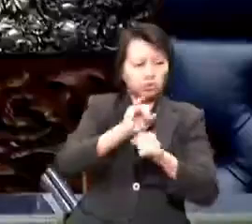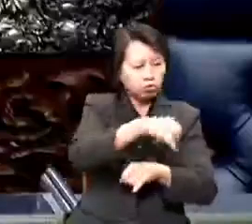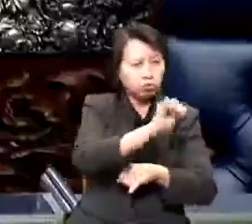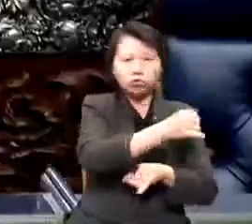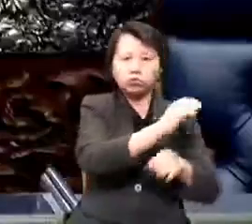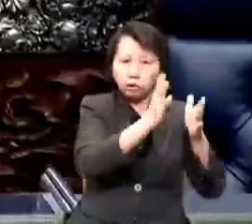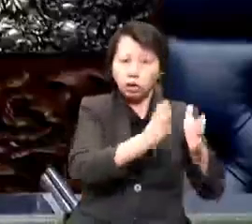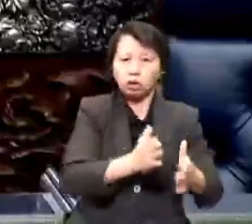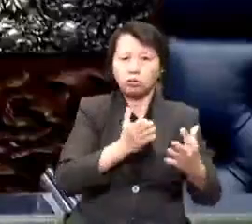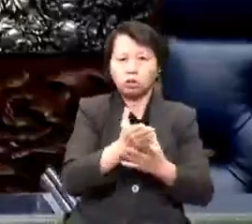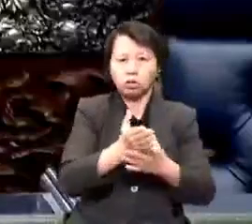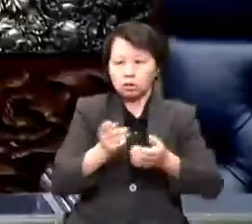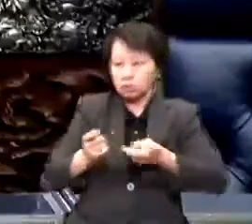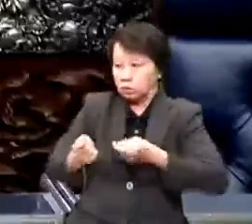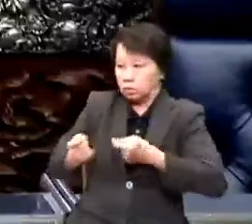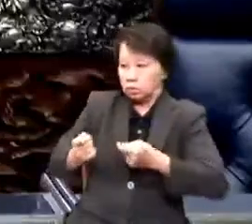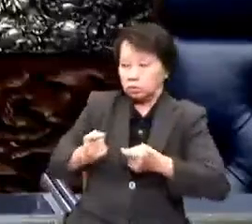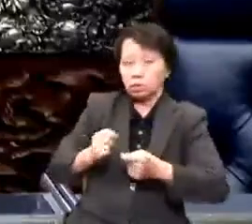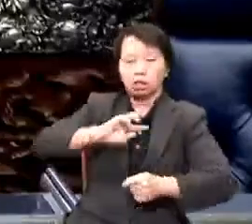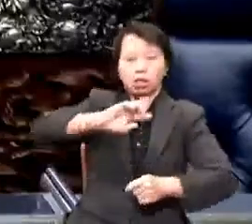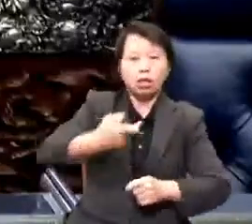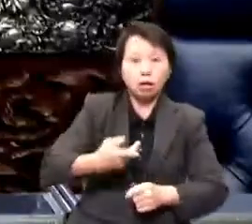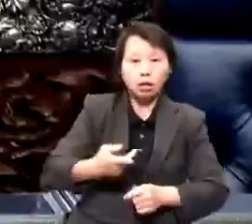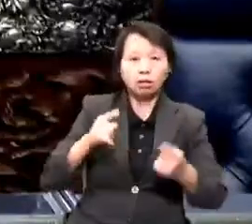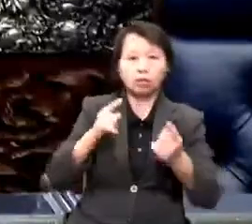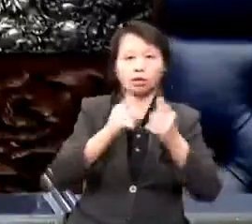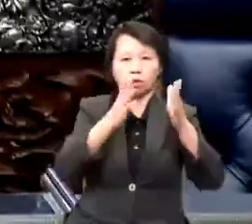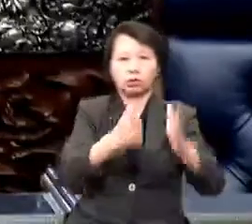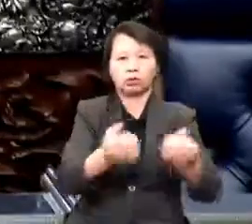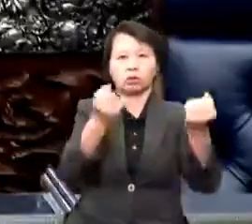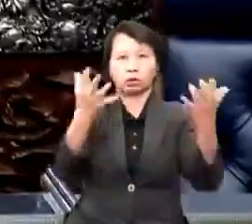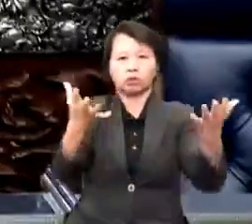orang melalui kawalan dan juga manipulasi kepada orang ramai terima kasih